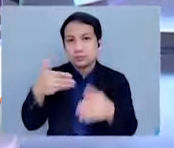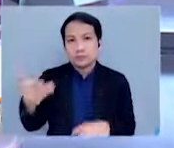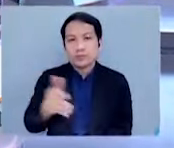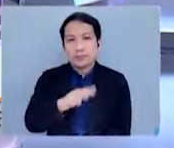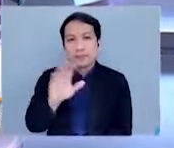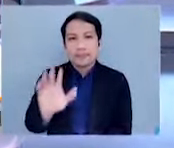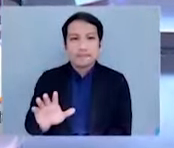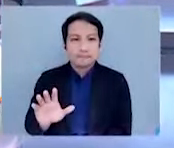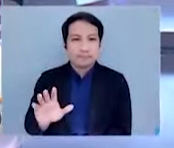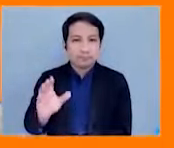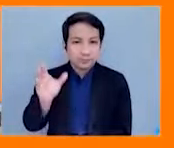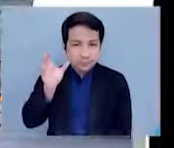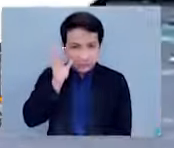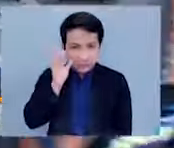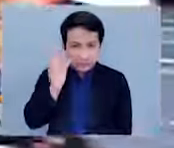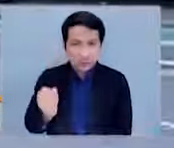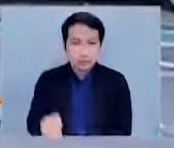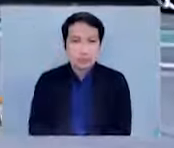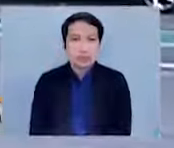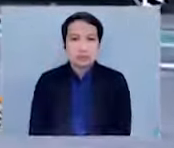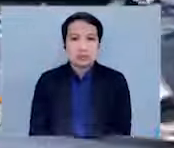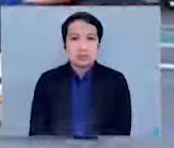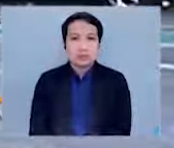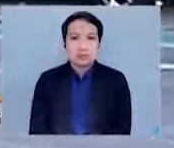si Camille Samonte.